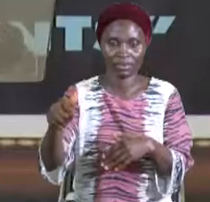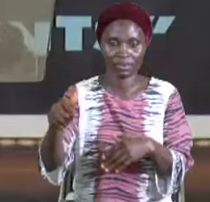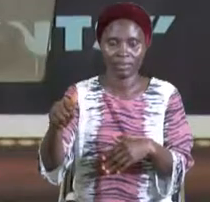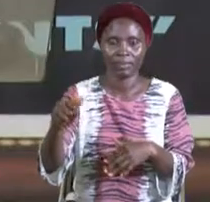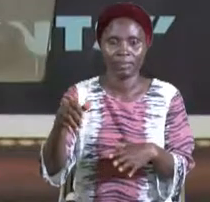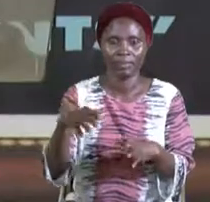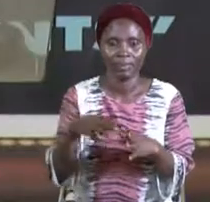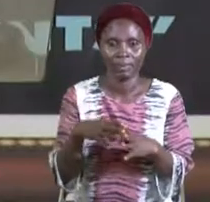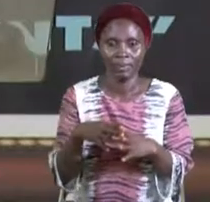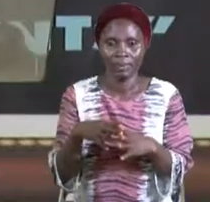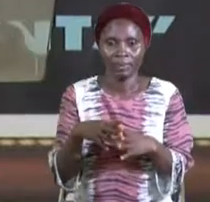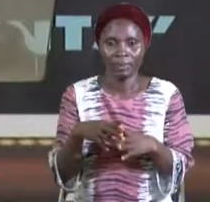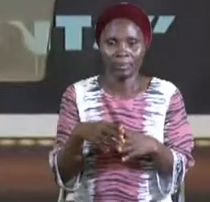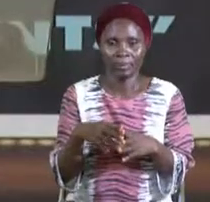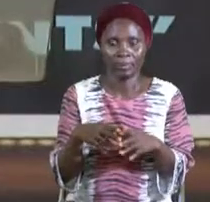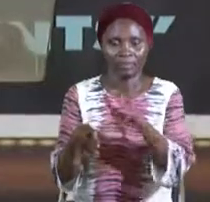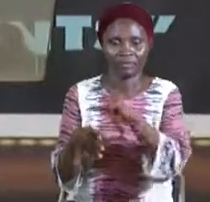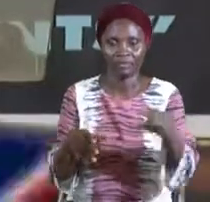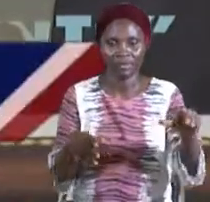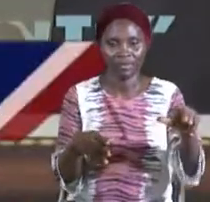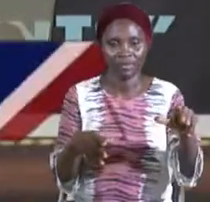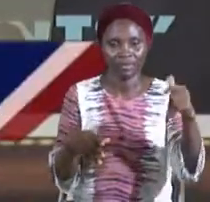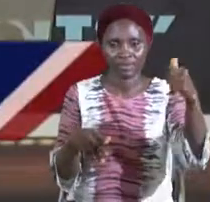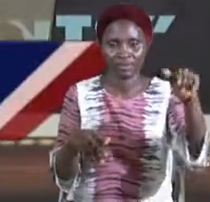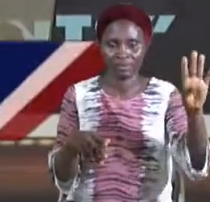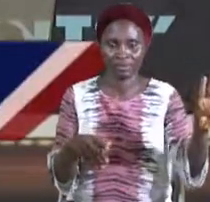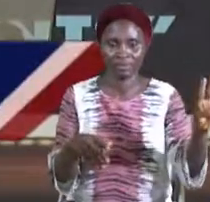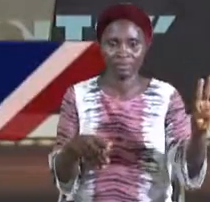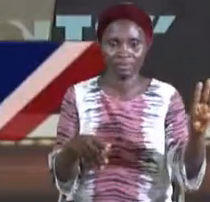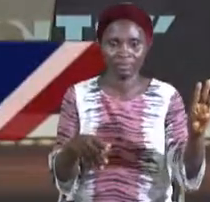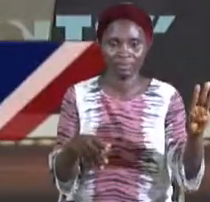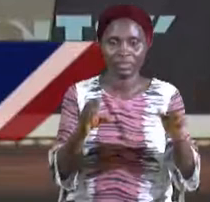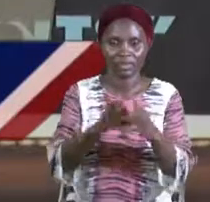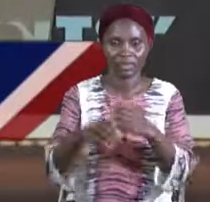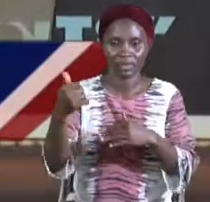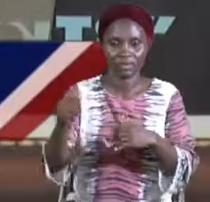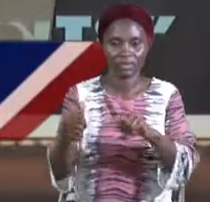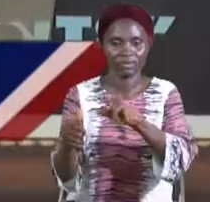10. Lisons le verset 14, Hébreux 10, 14.